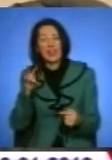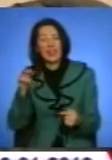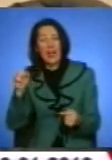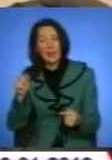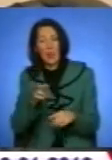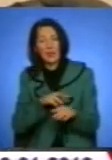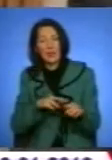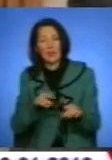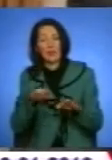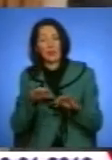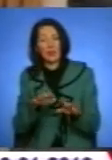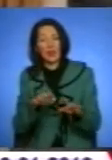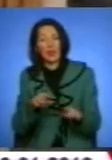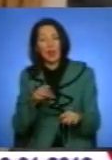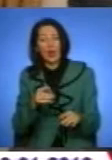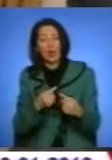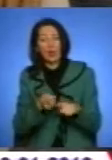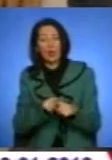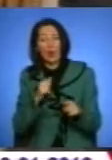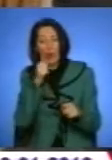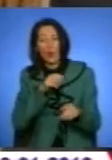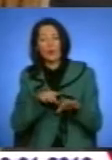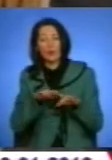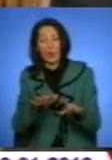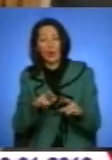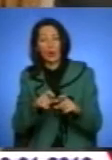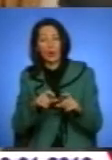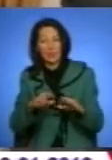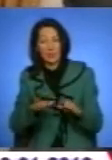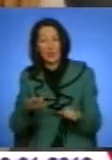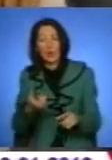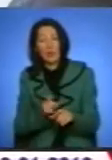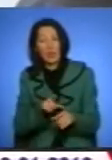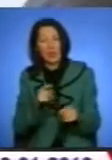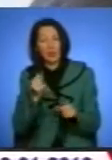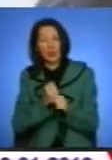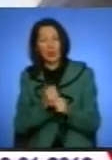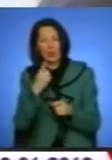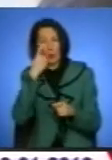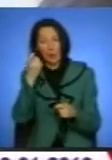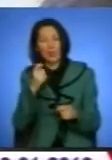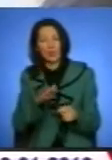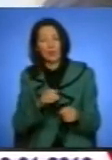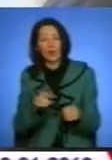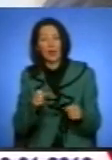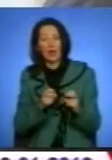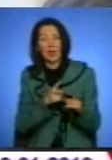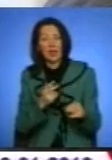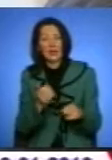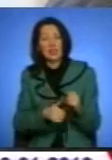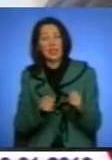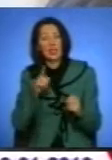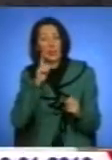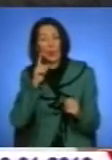дітей більше працюватиме над попередженням правопорушень серед молоді. Торік представники правоохоронних органів брали участь у заходах з правової